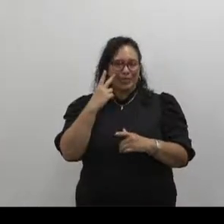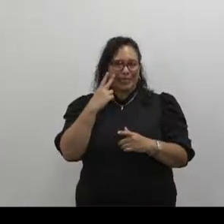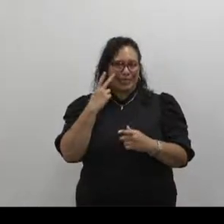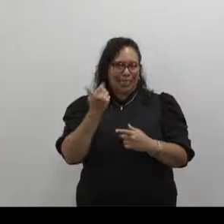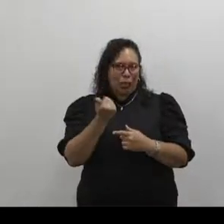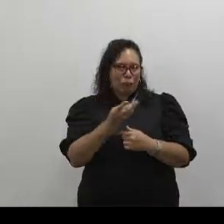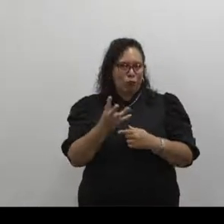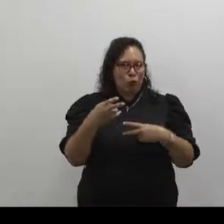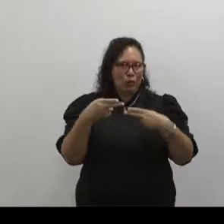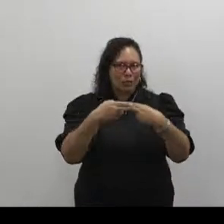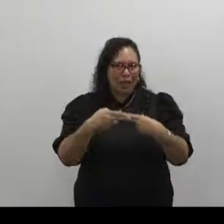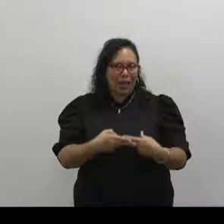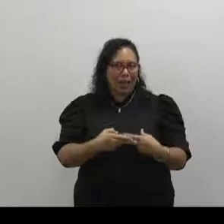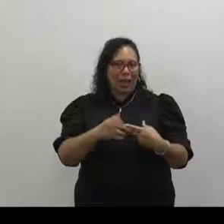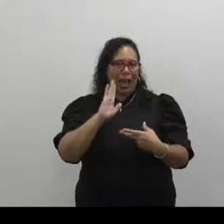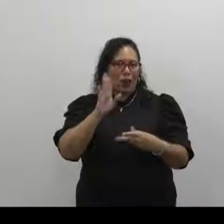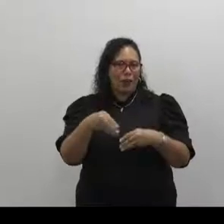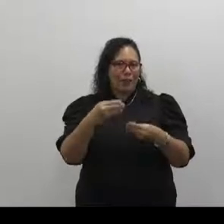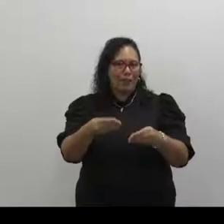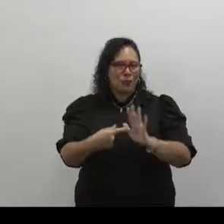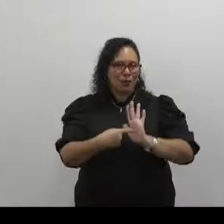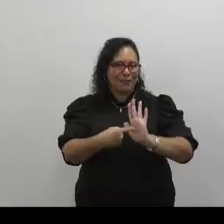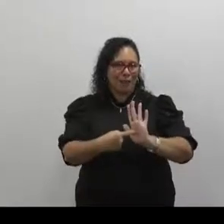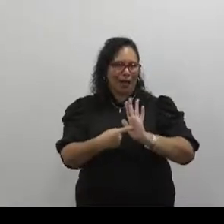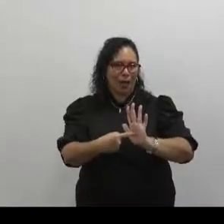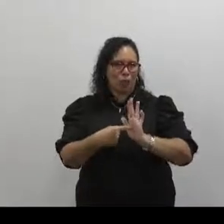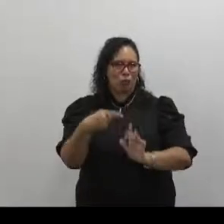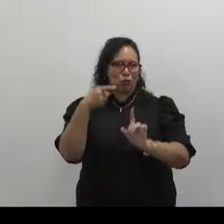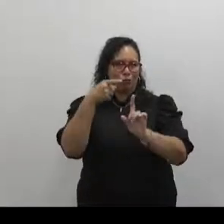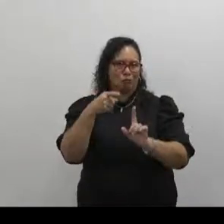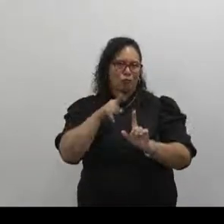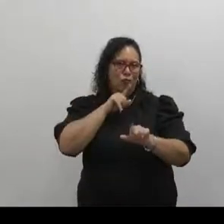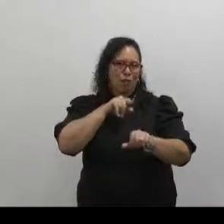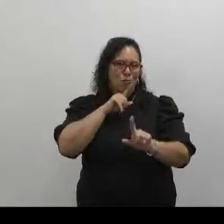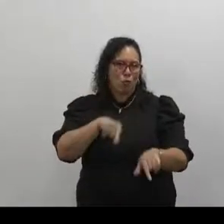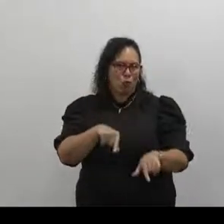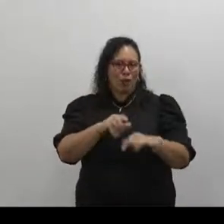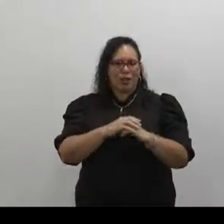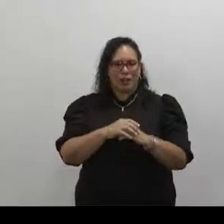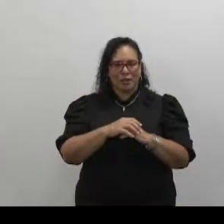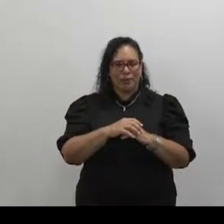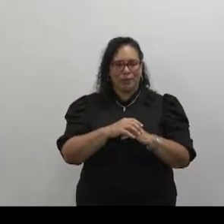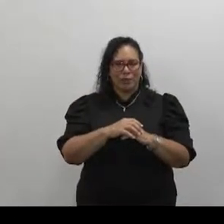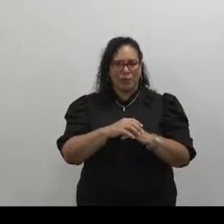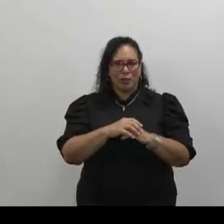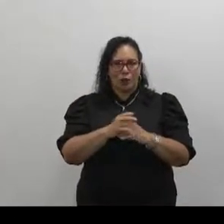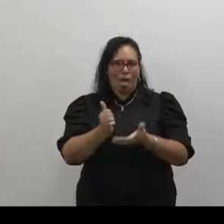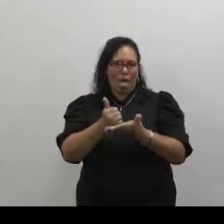គឺថាជាពិសេសយើងចង់ជជែកអំពីរបាយការណ៍សេវាឋាននោះគឺថាសរសេរទៅវាមានក្បែរ500ទំព័រពីដើមទំព័ររហូតដល់ចុងទំព័រនោះណាដូច្នេះលោកនឹងបង្ហាញទៅតាមស្លាយនីមួយៗឲ្យយើងងាយយល់